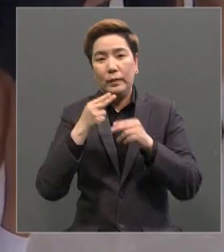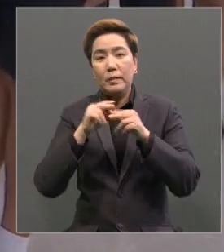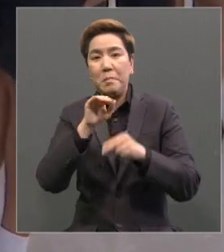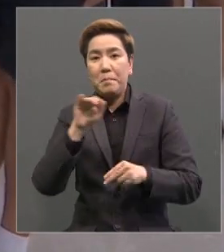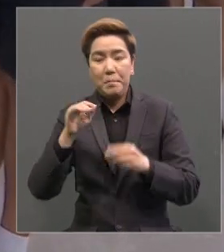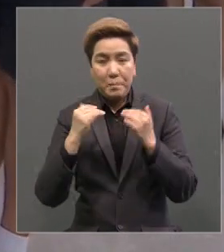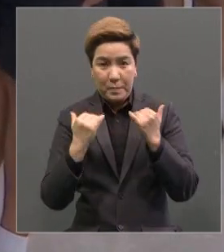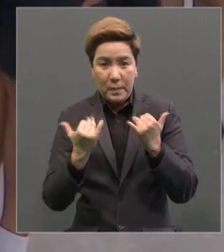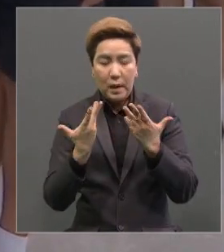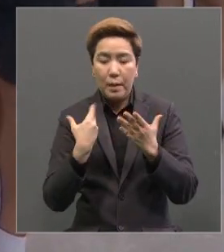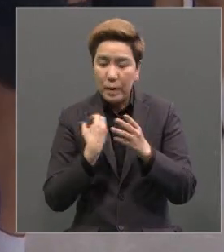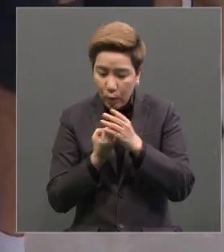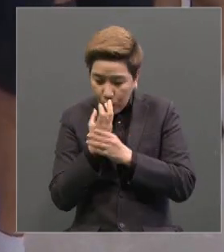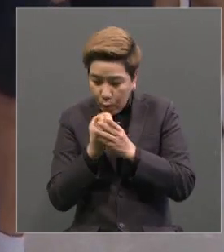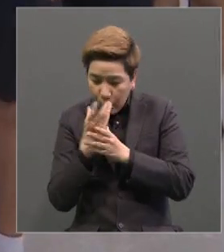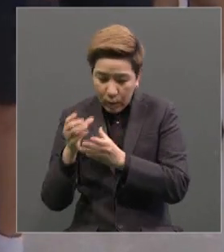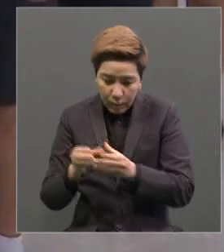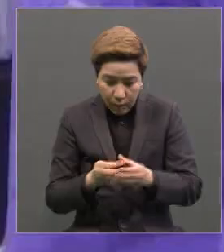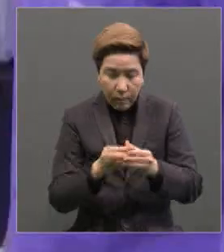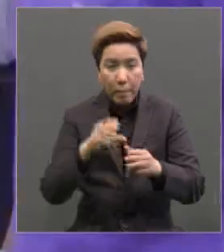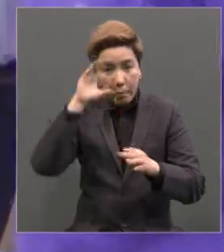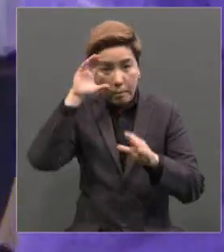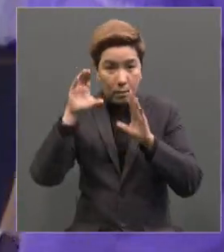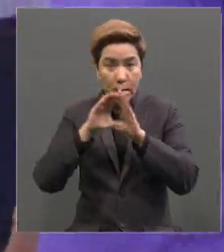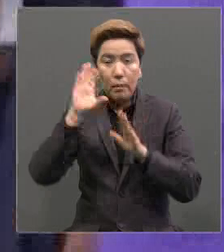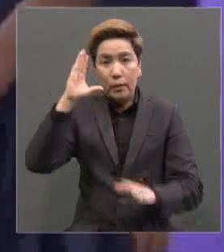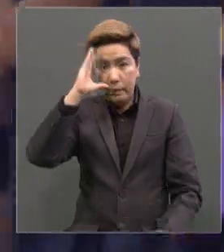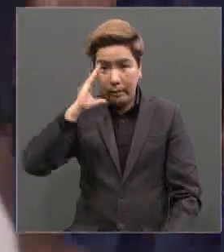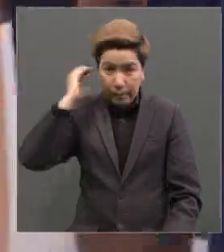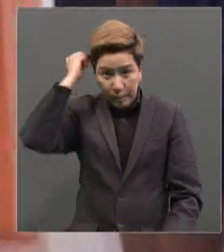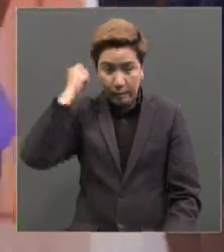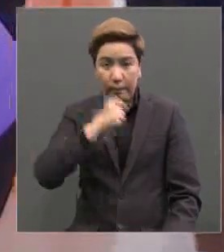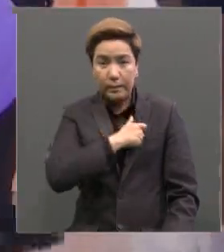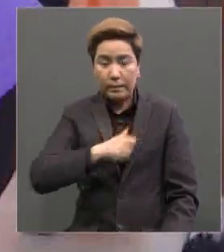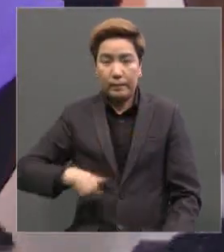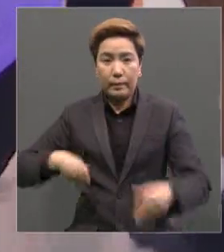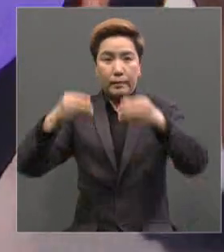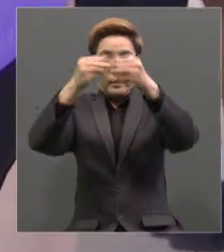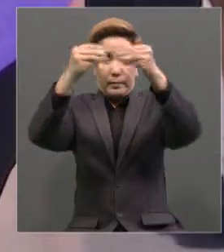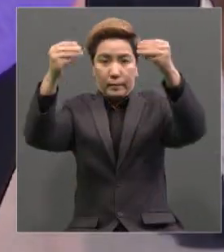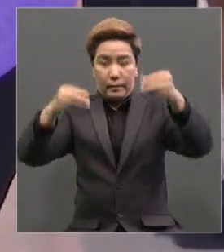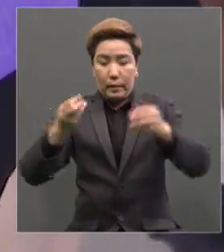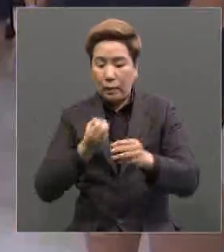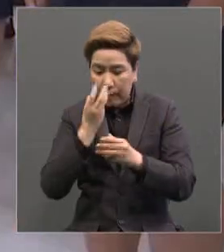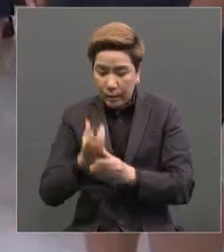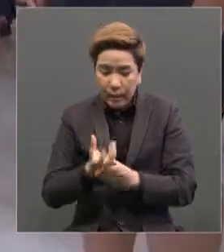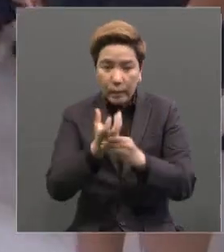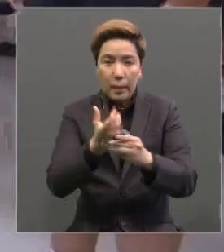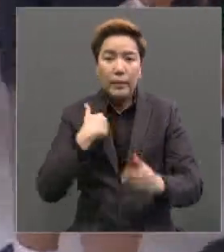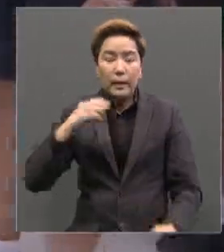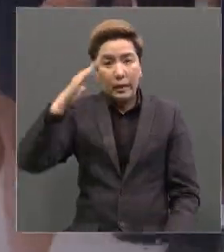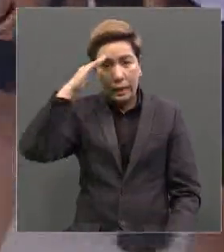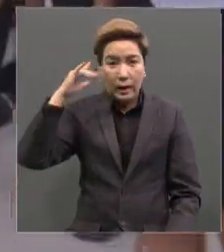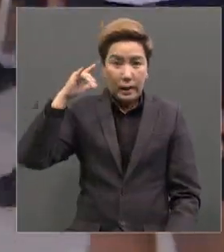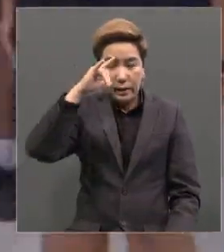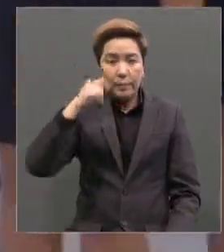มหาวัชรราชธิดาพร้อมนำแจกันดอกไม้ไปถวายที่หน้าพระรูปด้วยอาทิกรมพลังอธิการทหารอากาศคณะศิษย์ศรัทธาหลวง